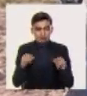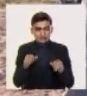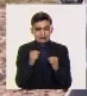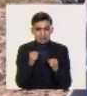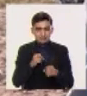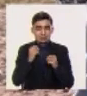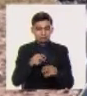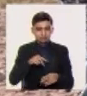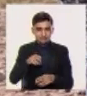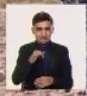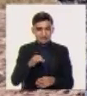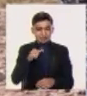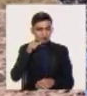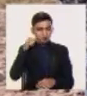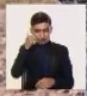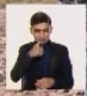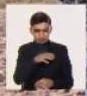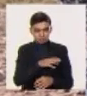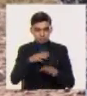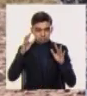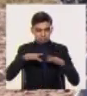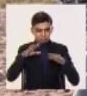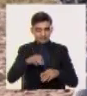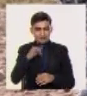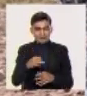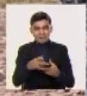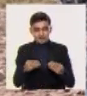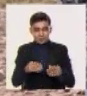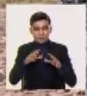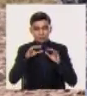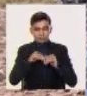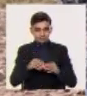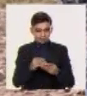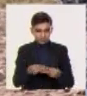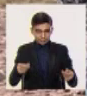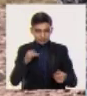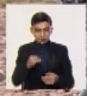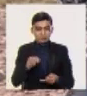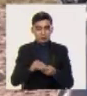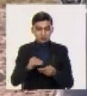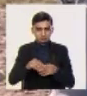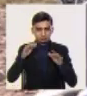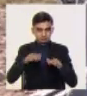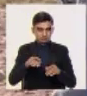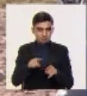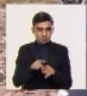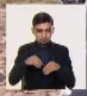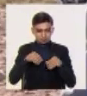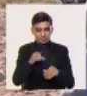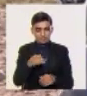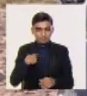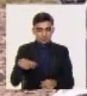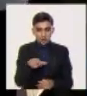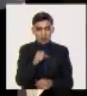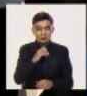В прошлом году дорогу засыпали гравием. Весной все размыло и ее снова засыпали. Хотя по смете у нас должен был быть